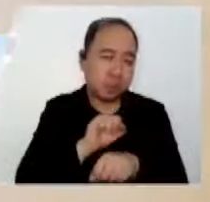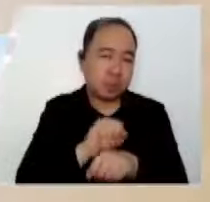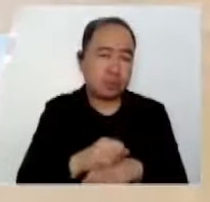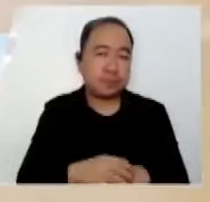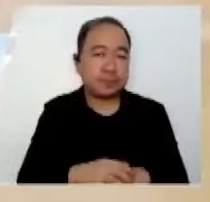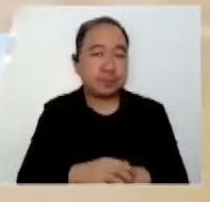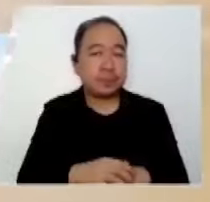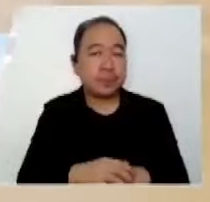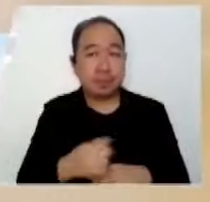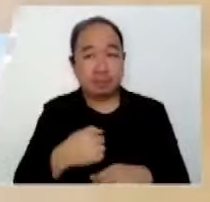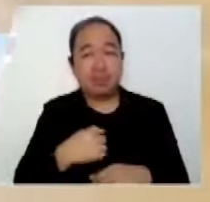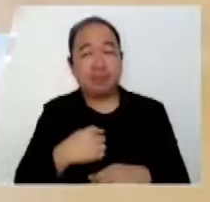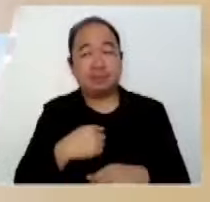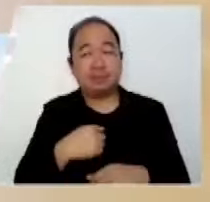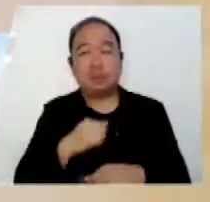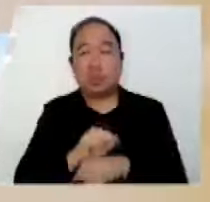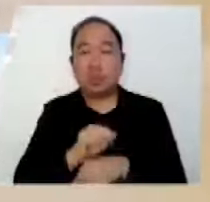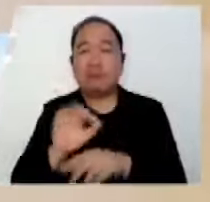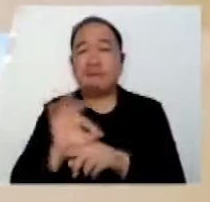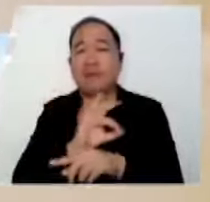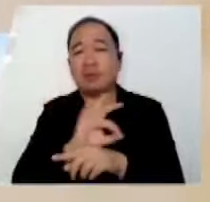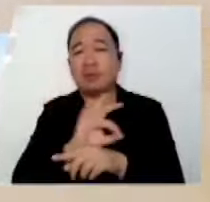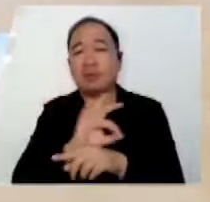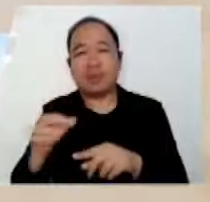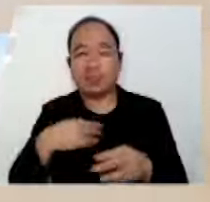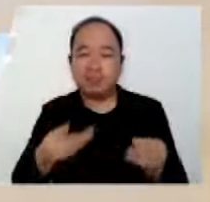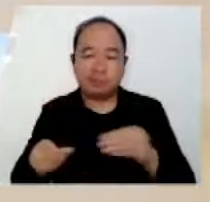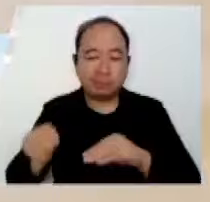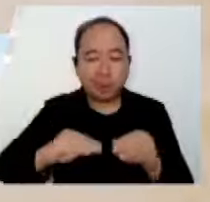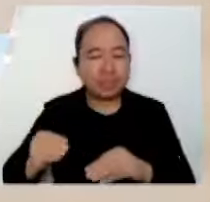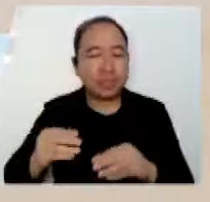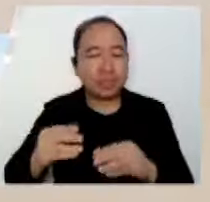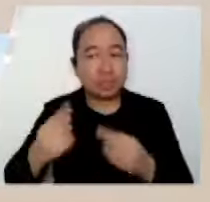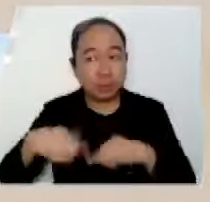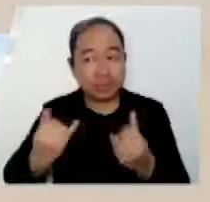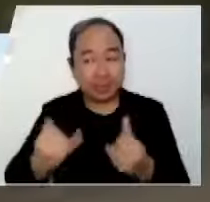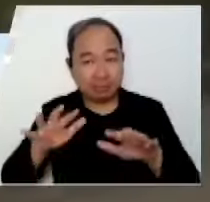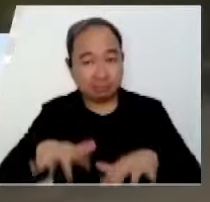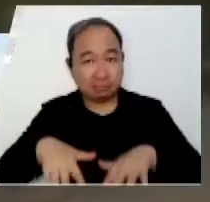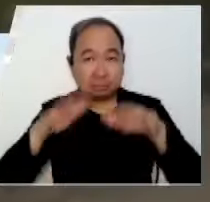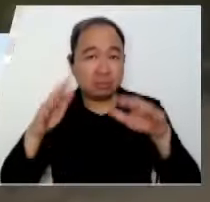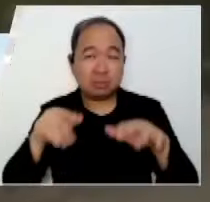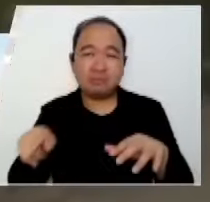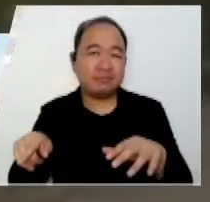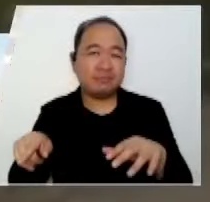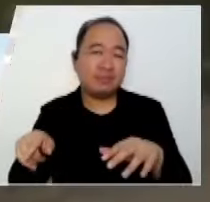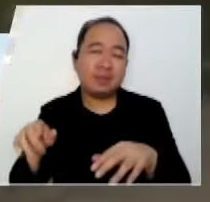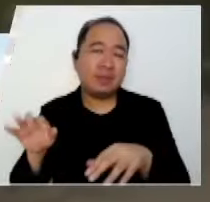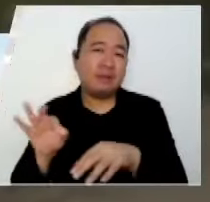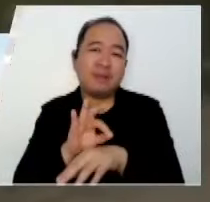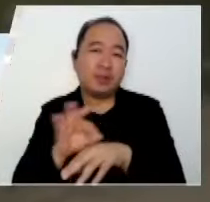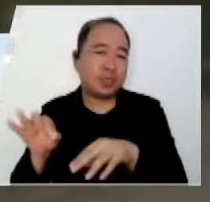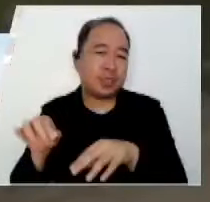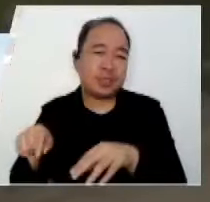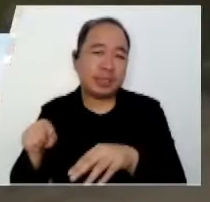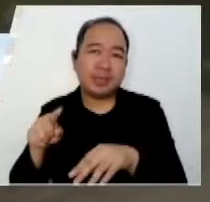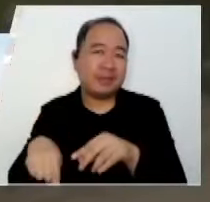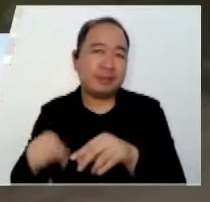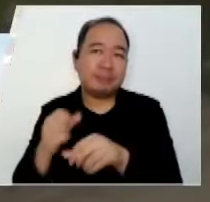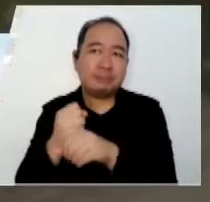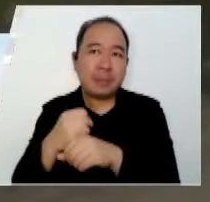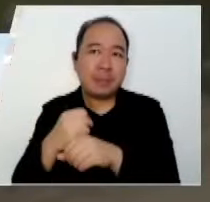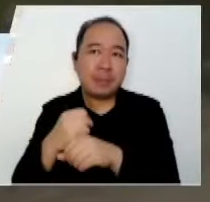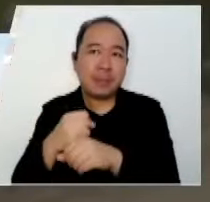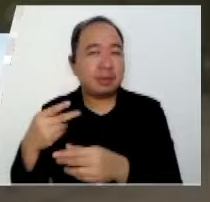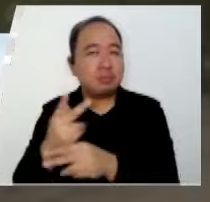worker ako, taga-Balot. Kapag ganitong baha, syempre hindi rin sila makakakuan ng produkto na dapat lulutuin